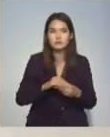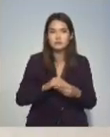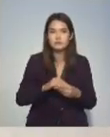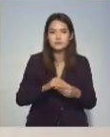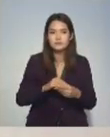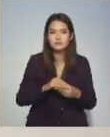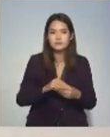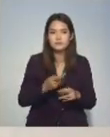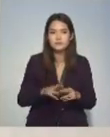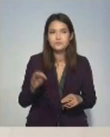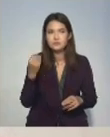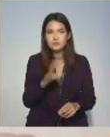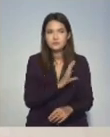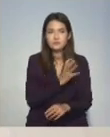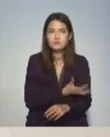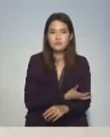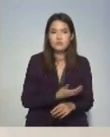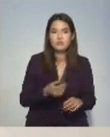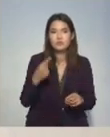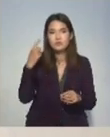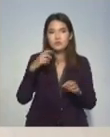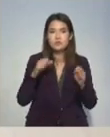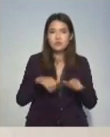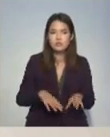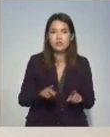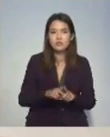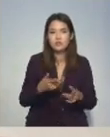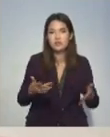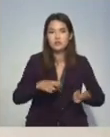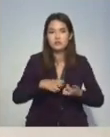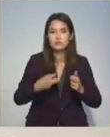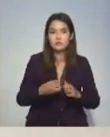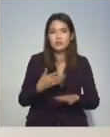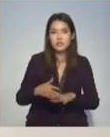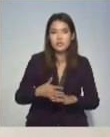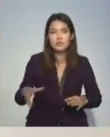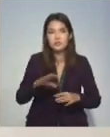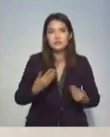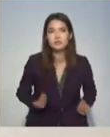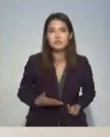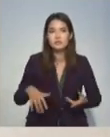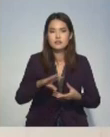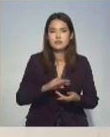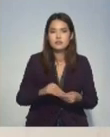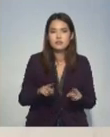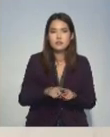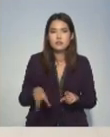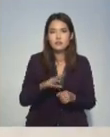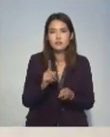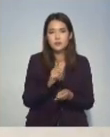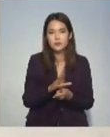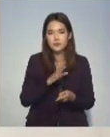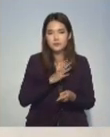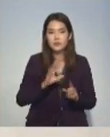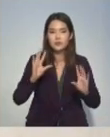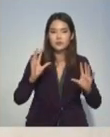банкротство физических лиц не решает кардинальных проблем закредитованности населения. Оно будет порождать и социальные,